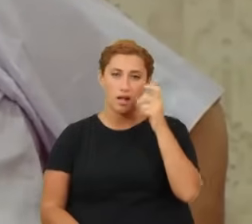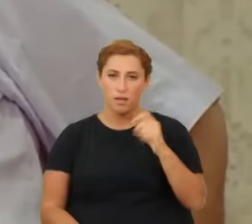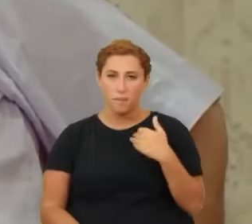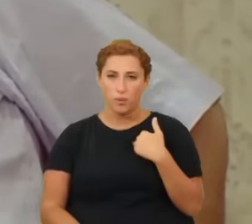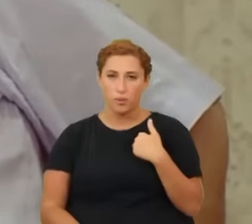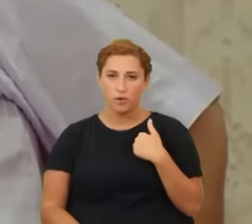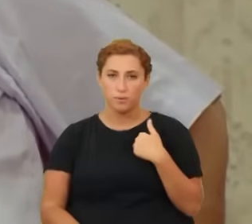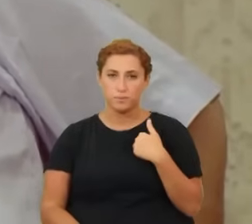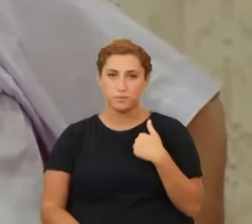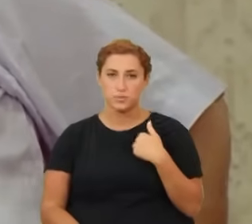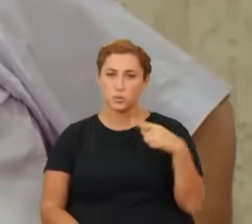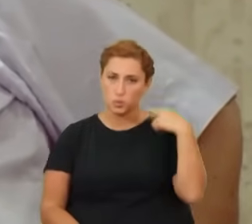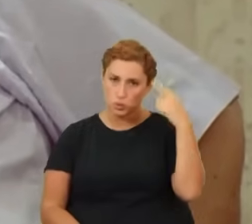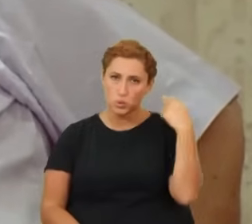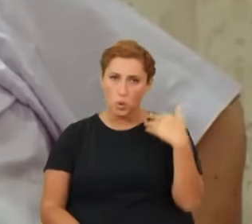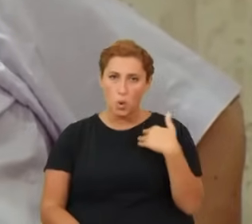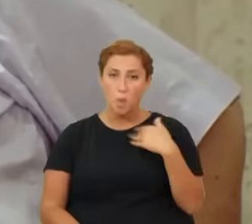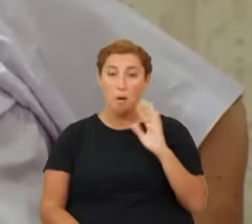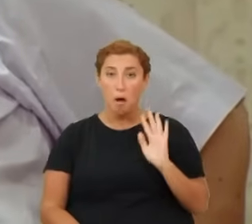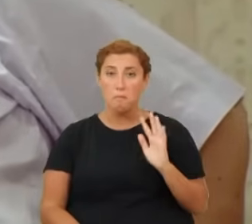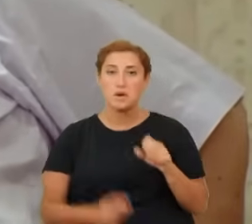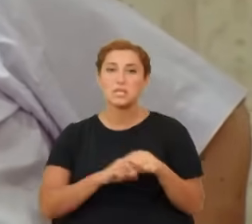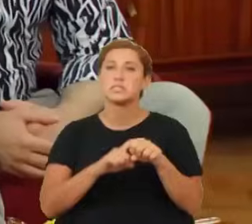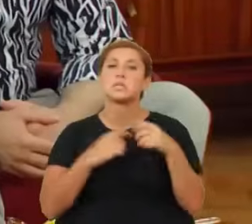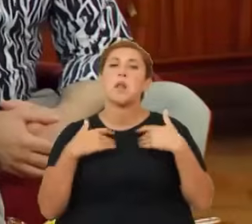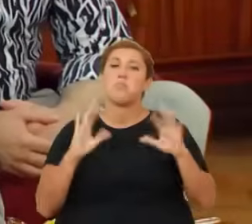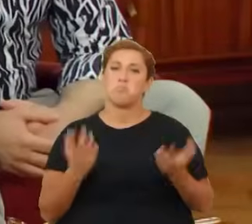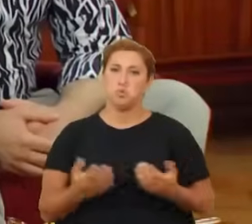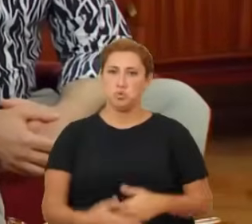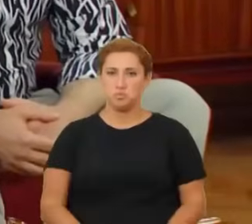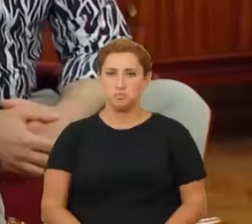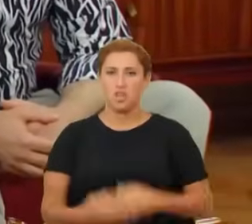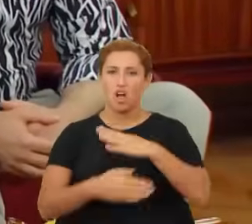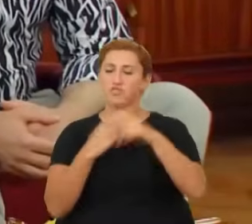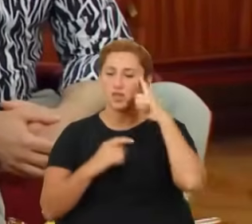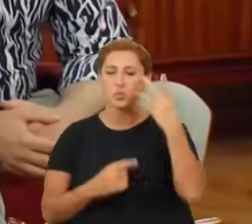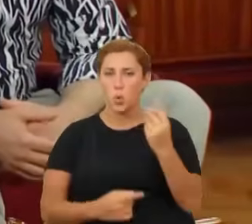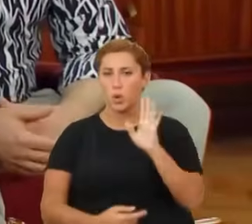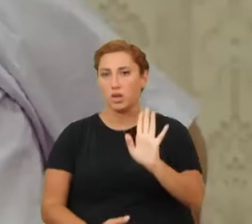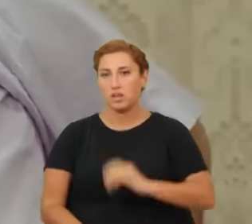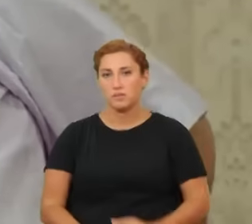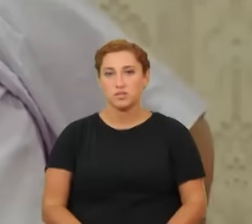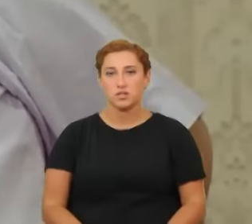ediyorum, düşünüyorum fakat sinirlenmiyorum ya. Alçı fikri çok iyi çünkü.